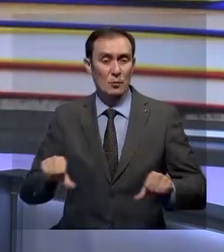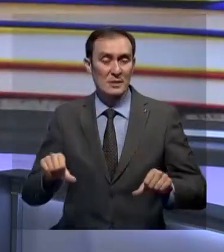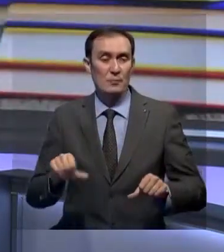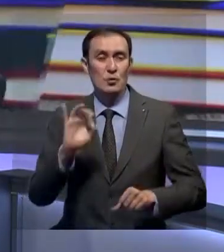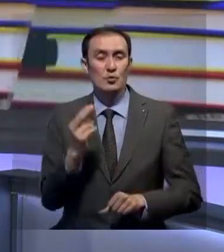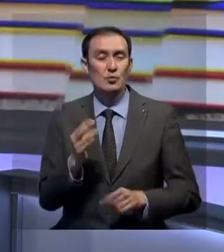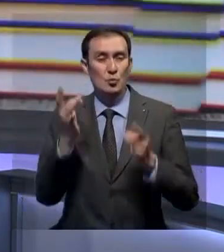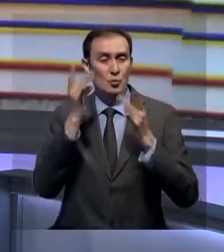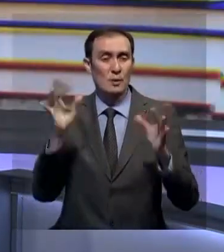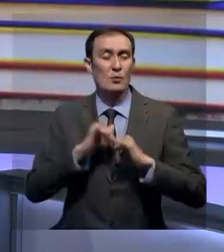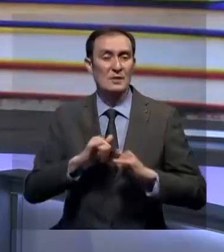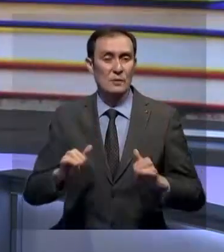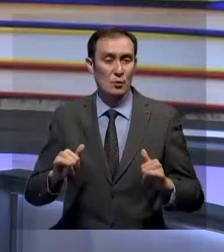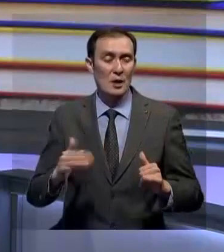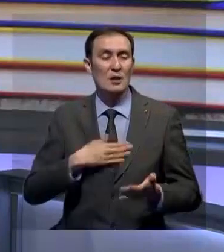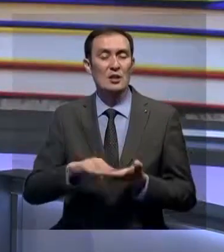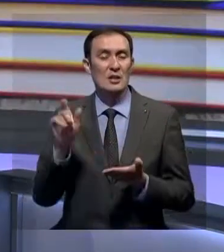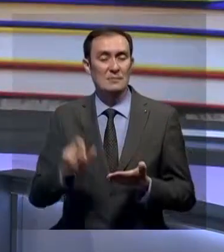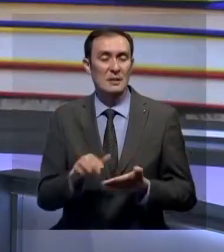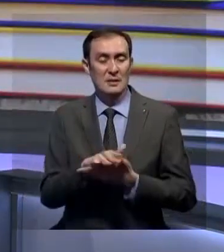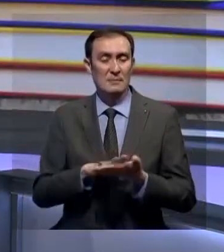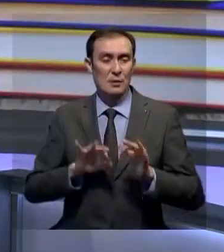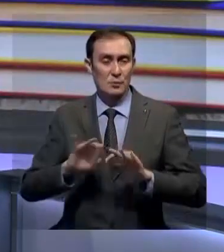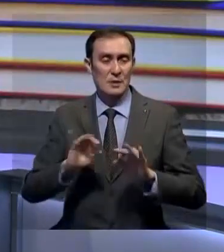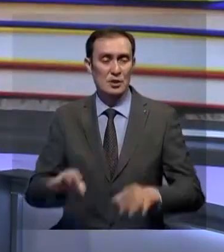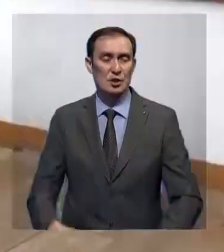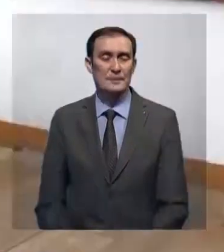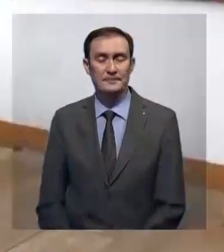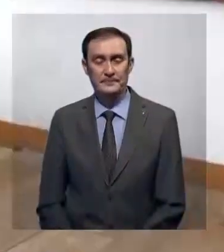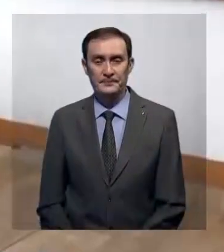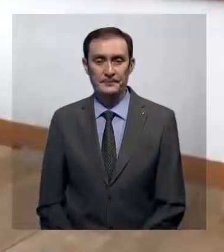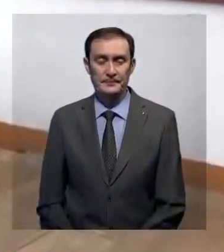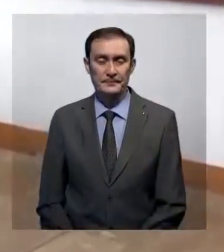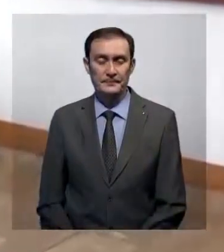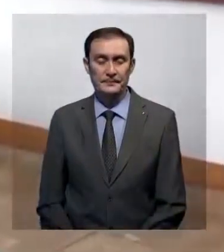по социально-культурному развитию. Нургуль Ахметова расскажет подробнее.